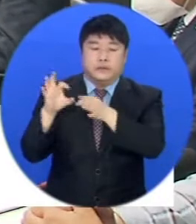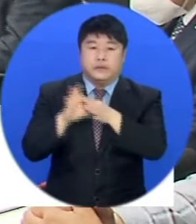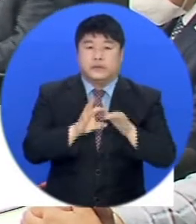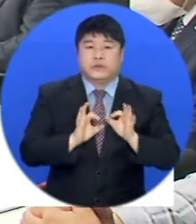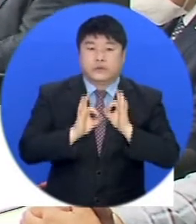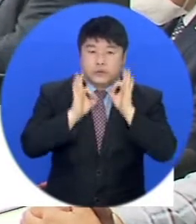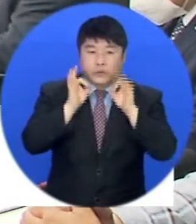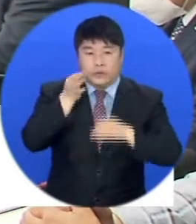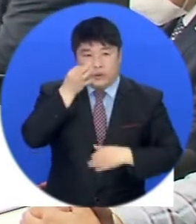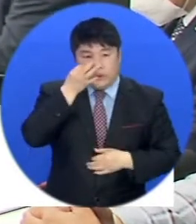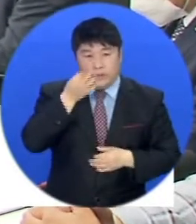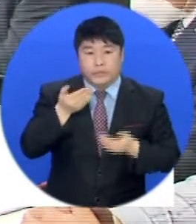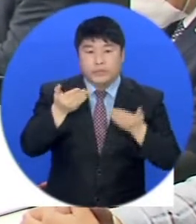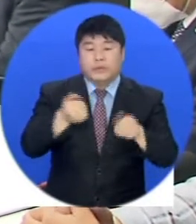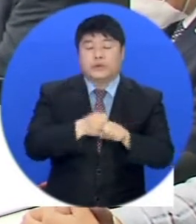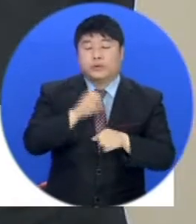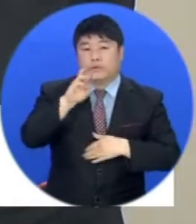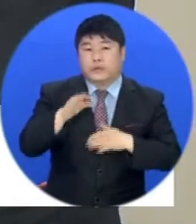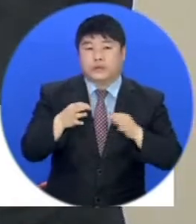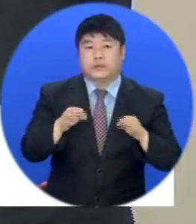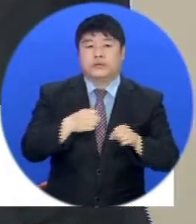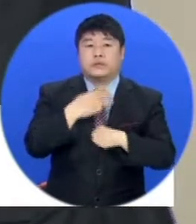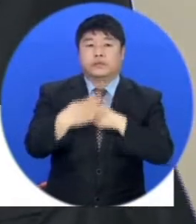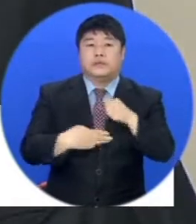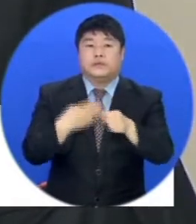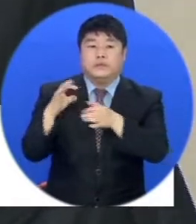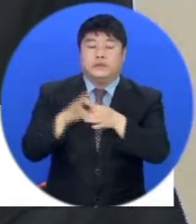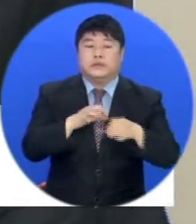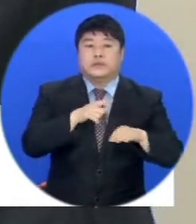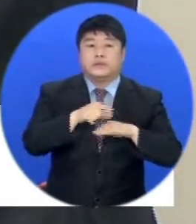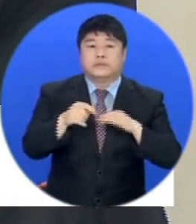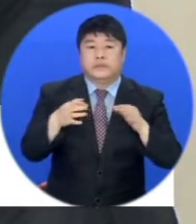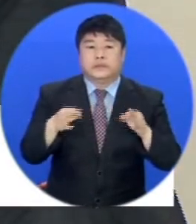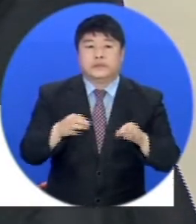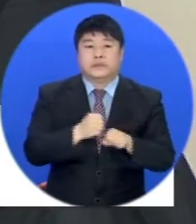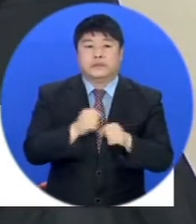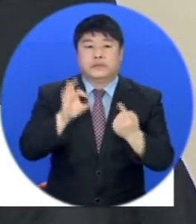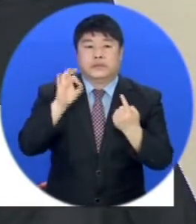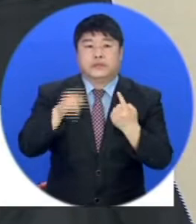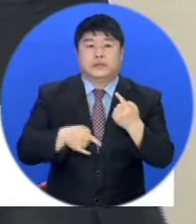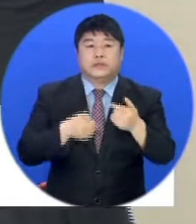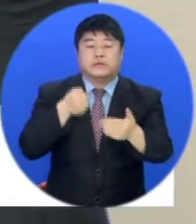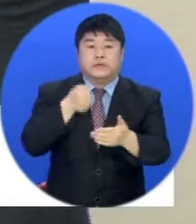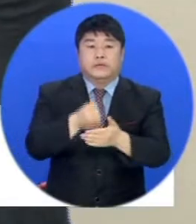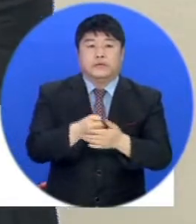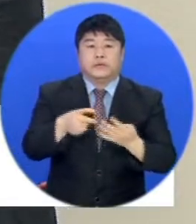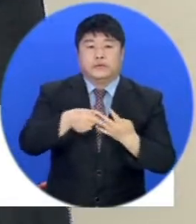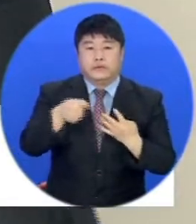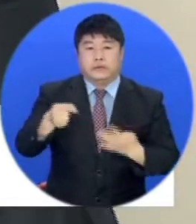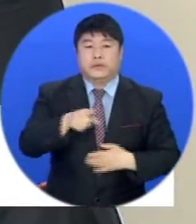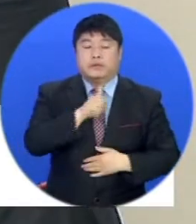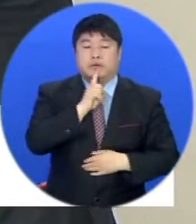노력이 돋보여 광주은행을 3년 연속 지방은행 부문 1위로 선정했다고 밝혔습니다.